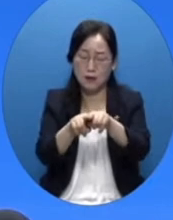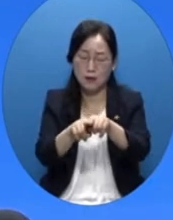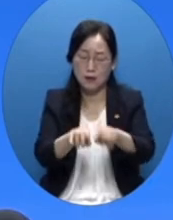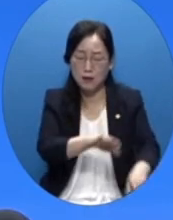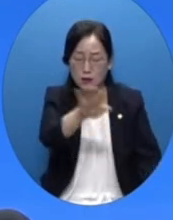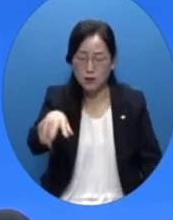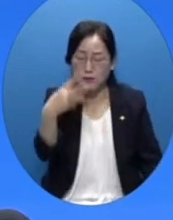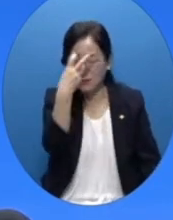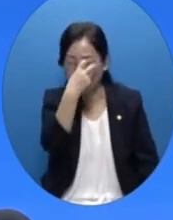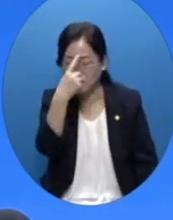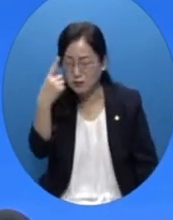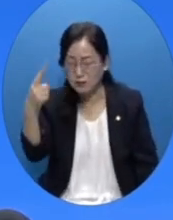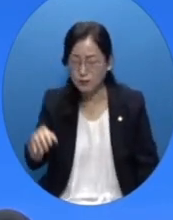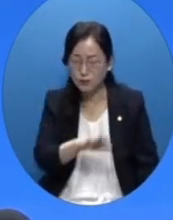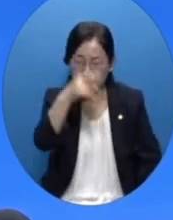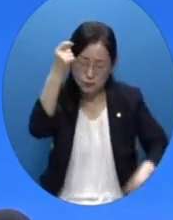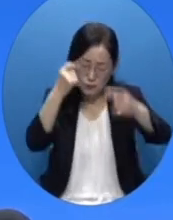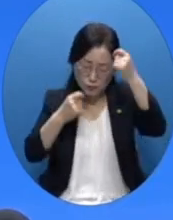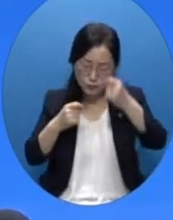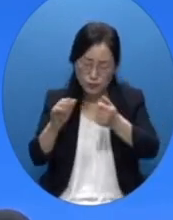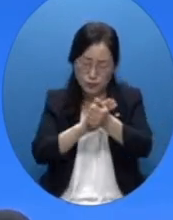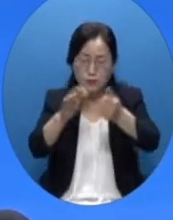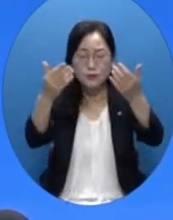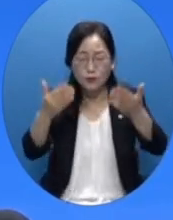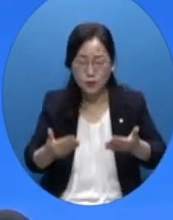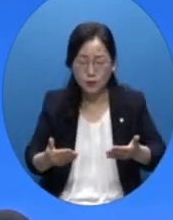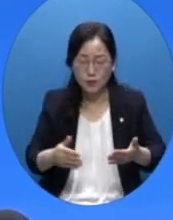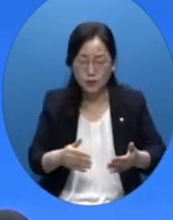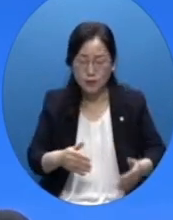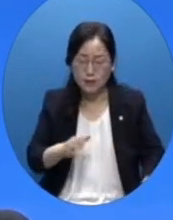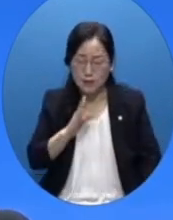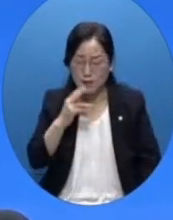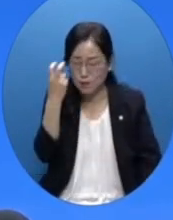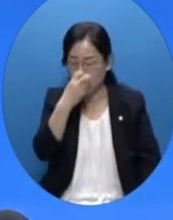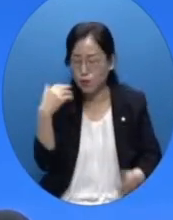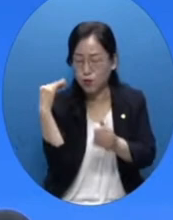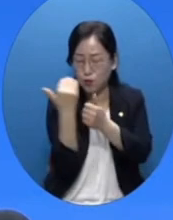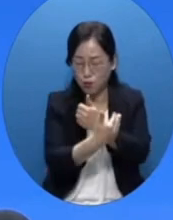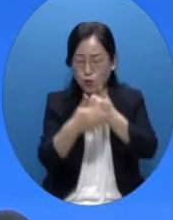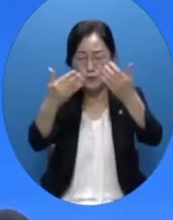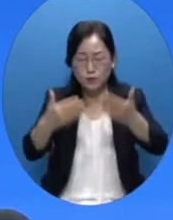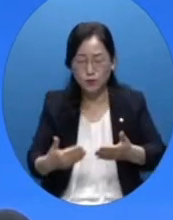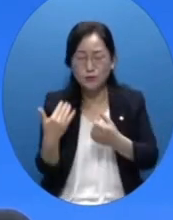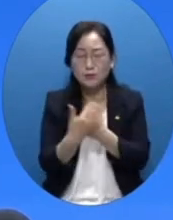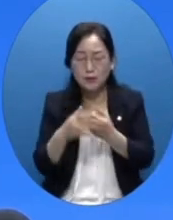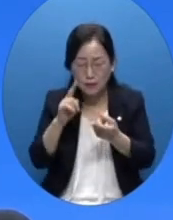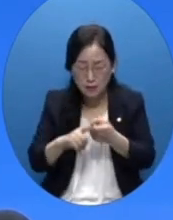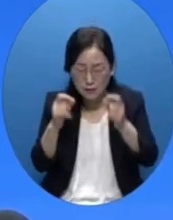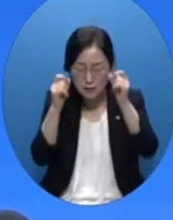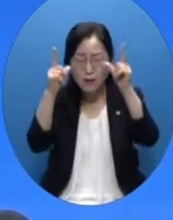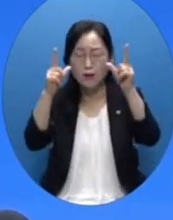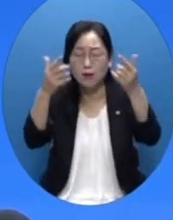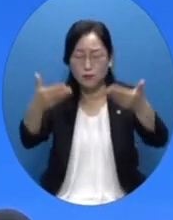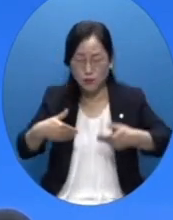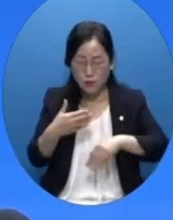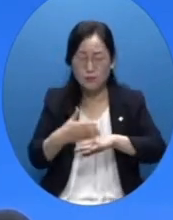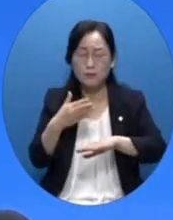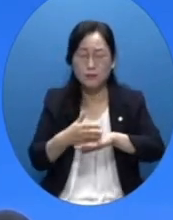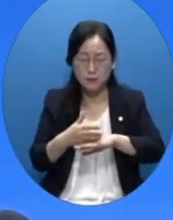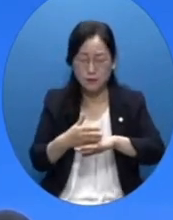지키시고 우리의 눈물을 닦아 주시고 우리 집 5회 순 닭은 은혜를 깨닫게 하시니 감사합니다